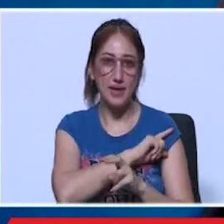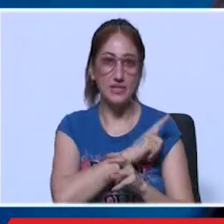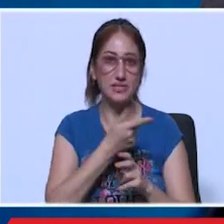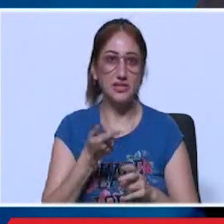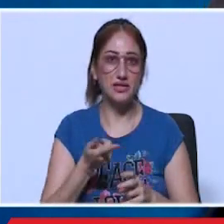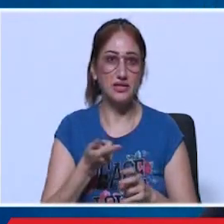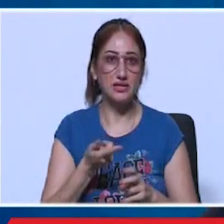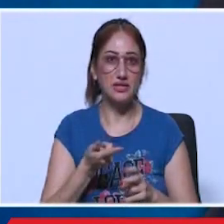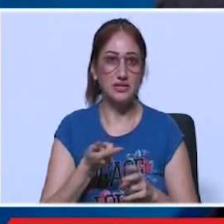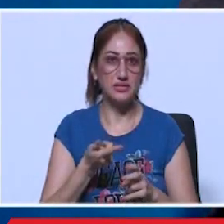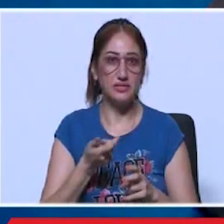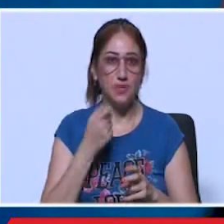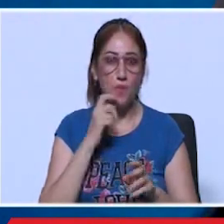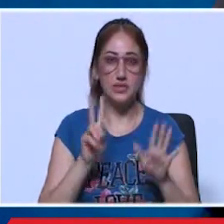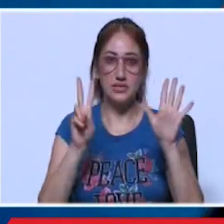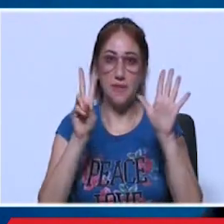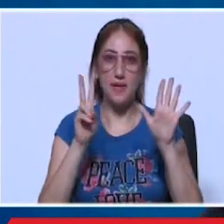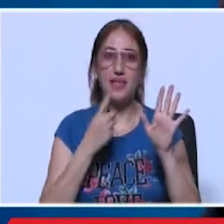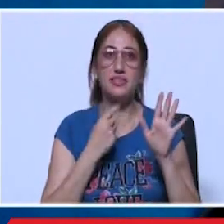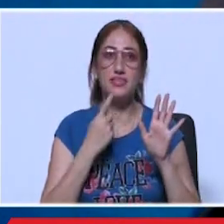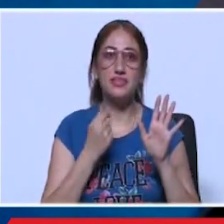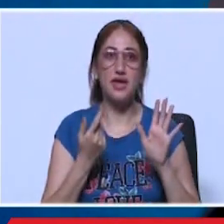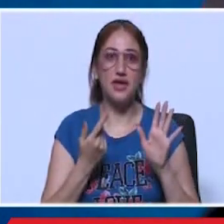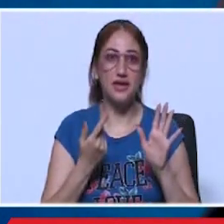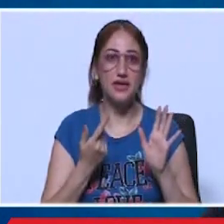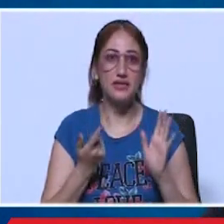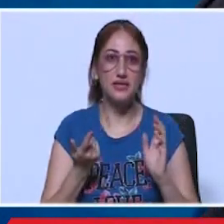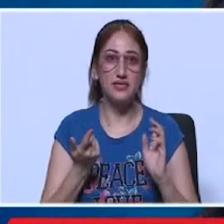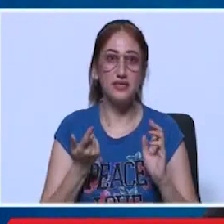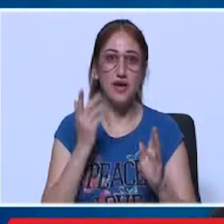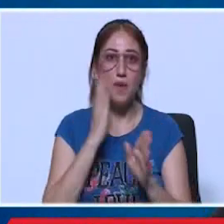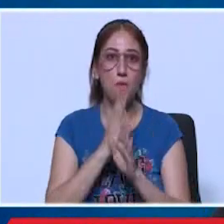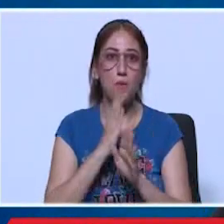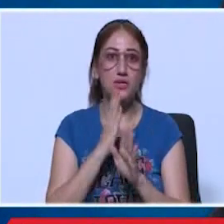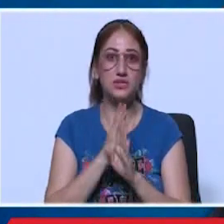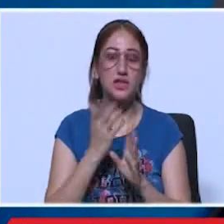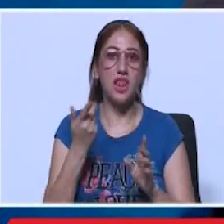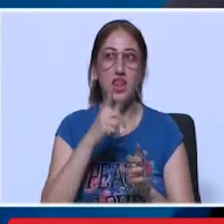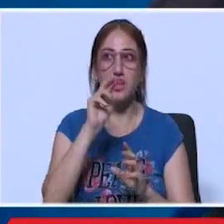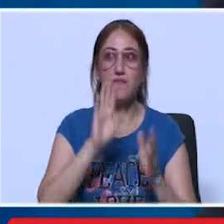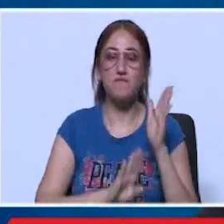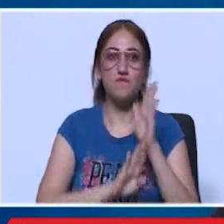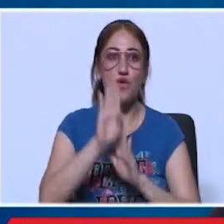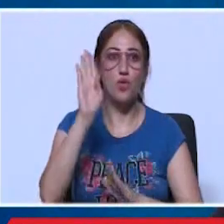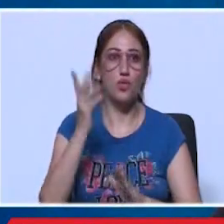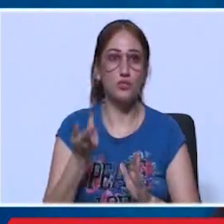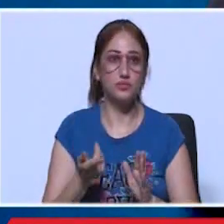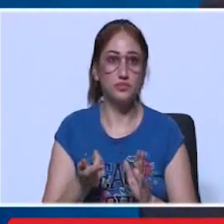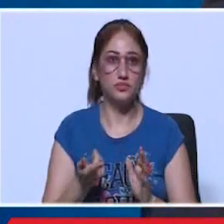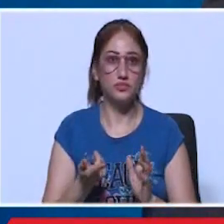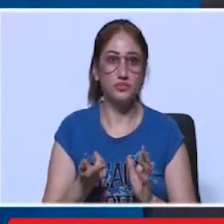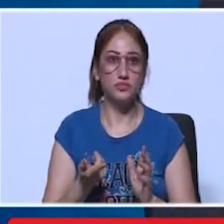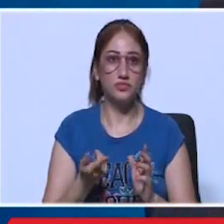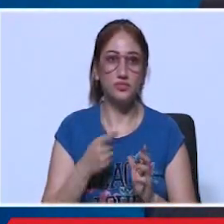واخد بقى سوكسي 7 دقايق والناس كتبت عني ظهر اعظم ممثل هنزل اكسر الدنيا فكان طالع عليا ان انا